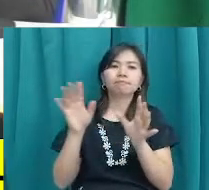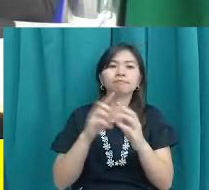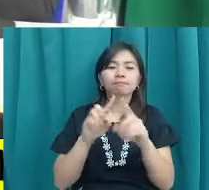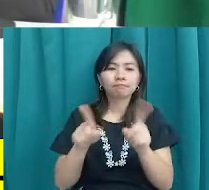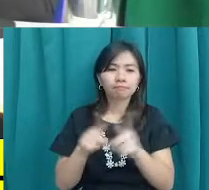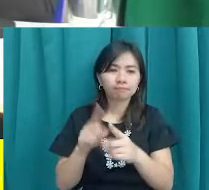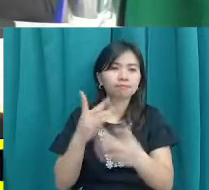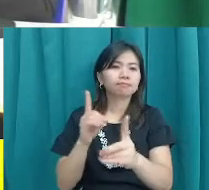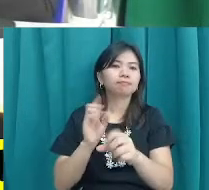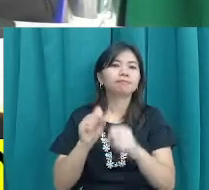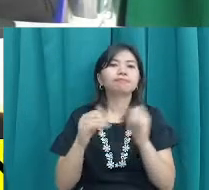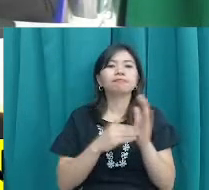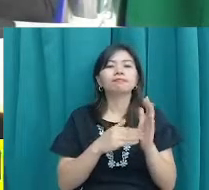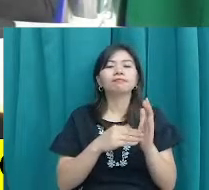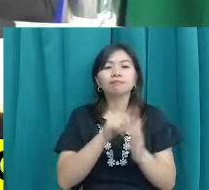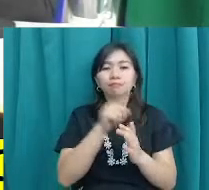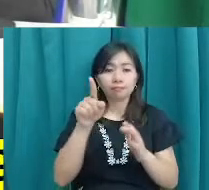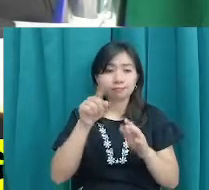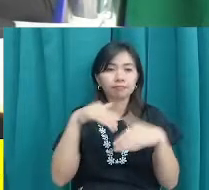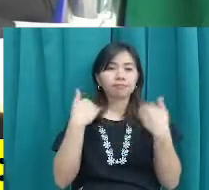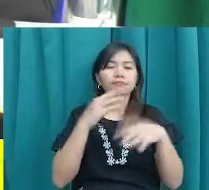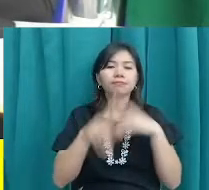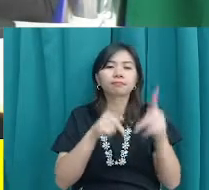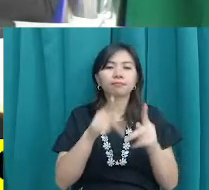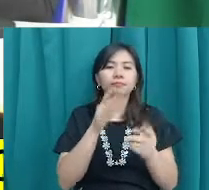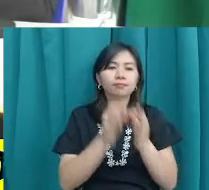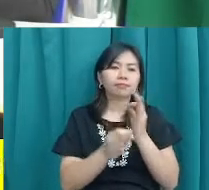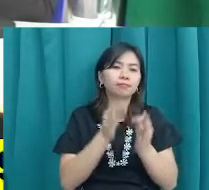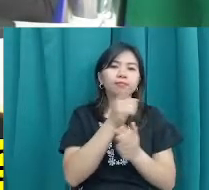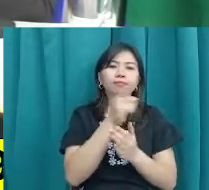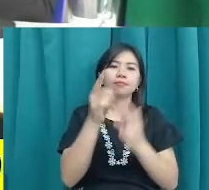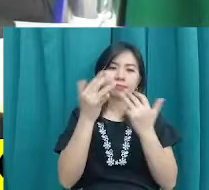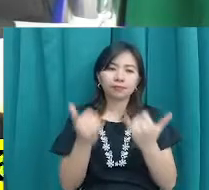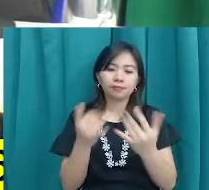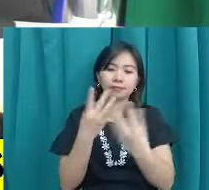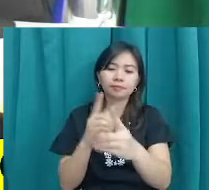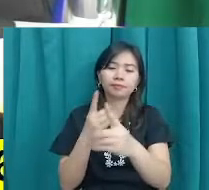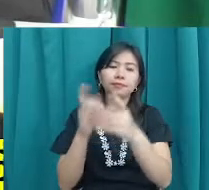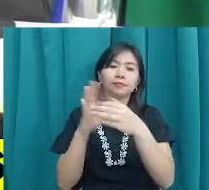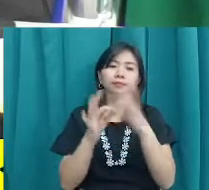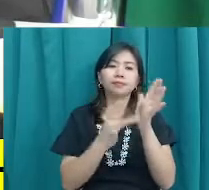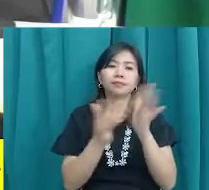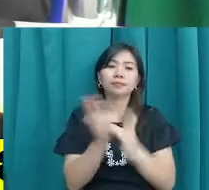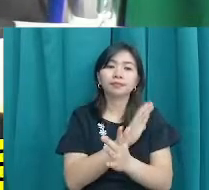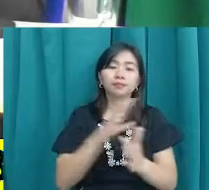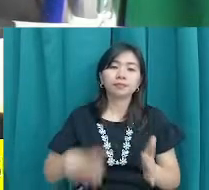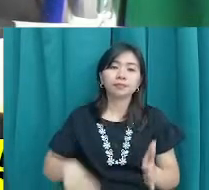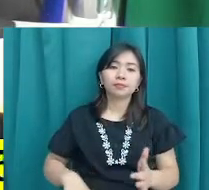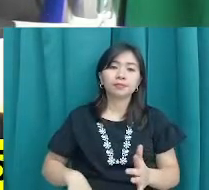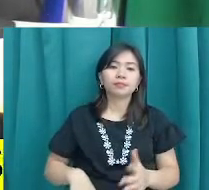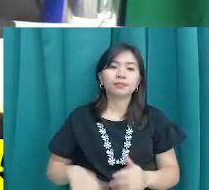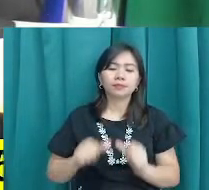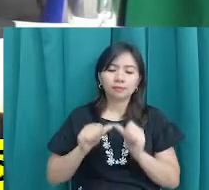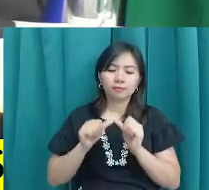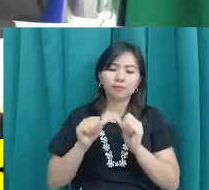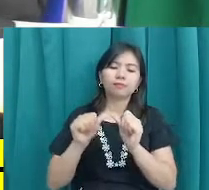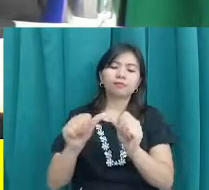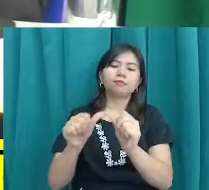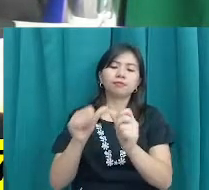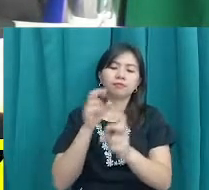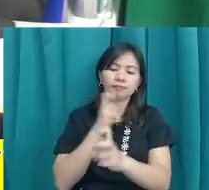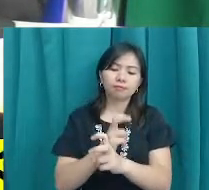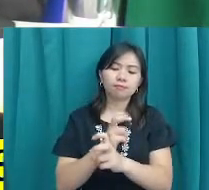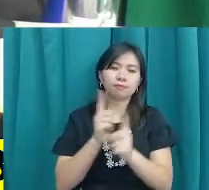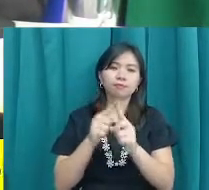ko sabihin sa bawat isa sa inyo, young people, if you are a disciple of the Lord Jesus Christ, strive hard to be the